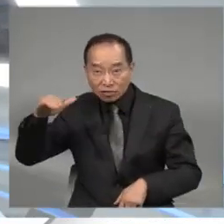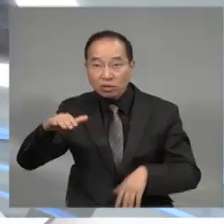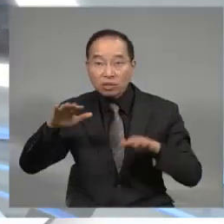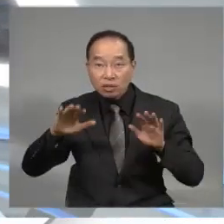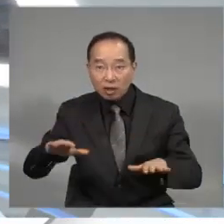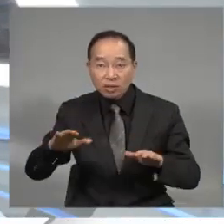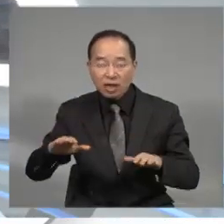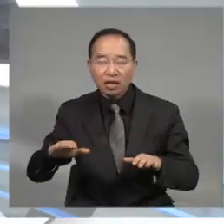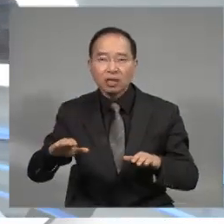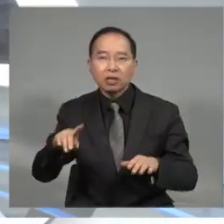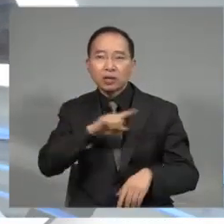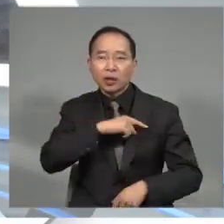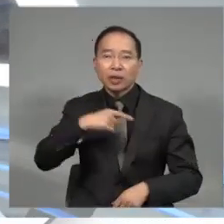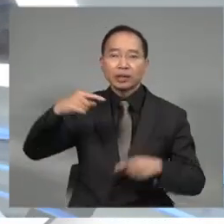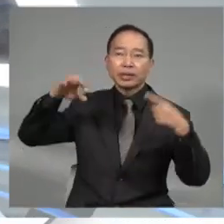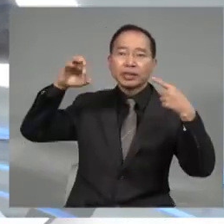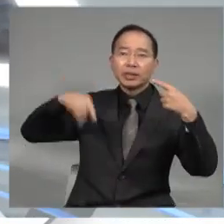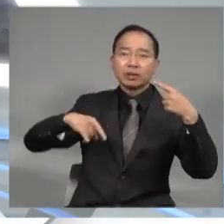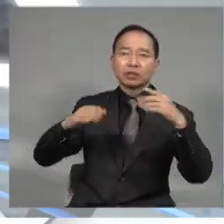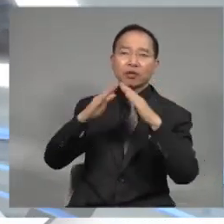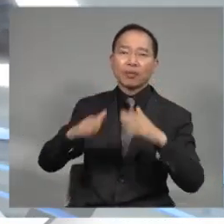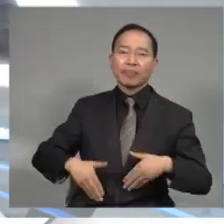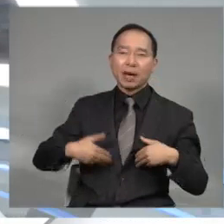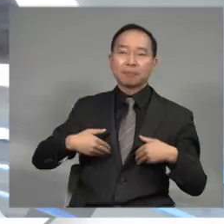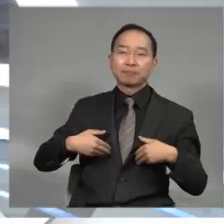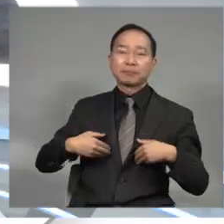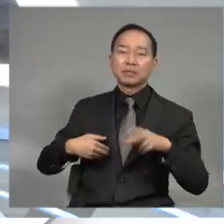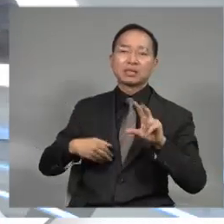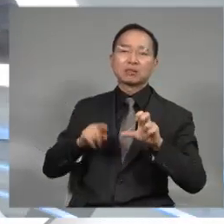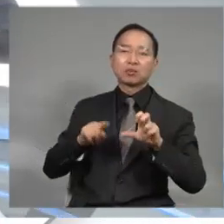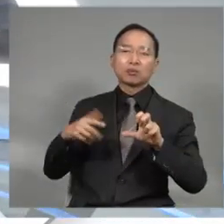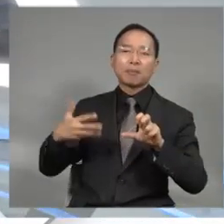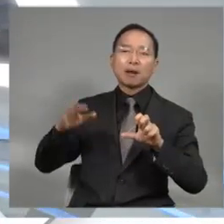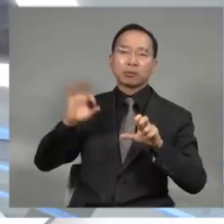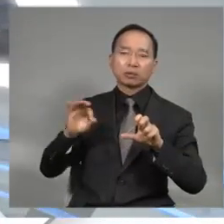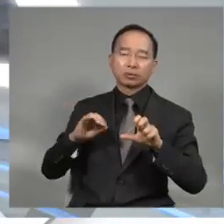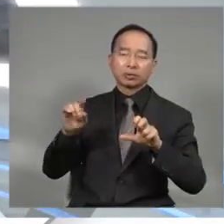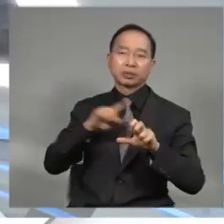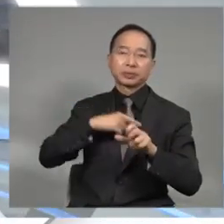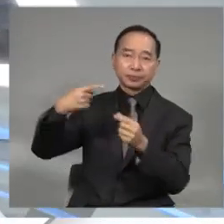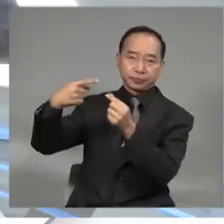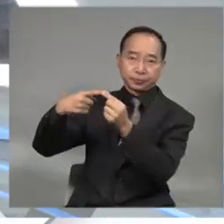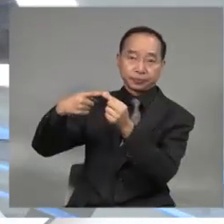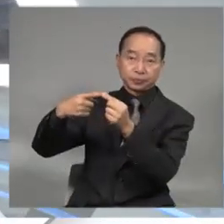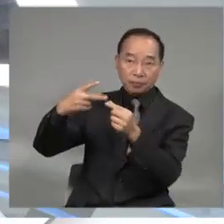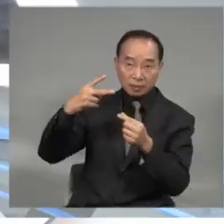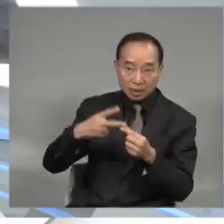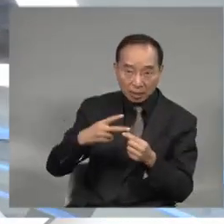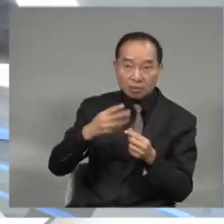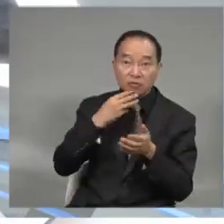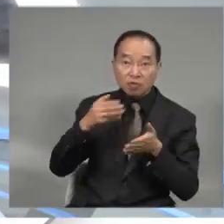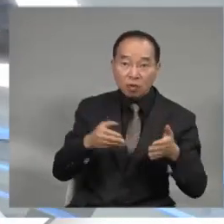현재 전남 지역이 25.8%로 가장 높게 나타나고 있고요. 또 경기